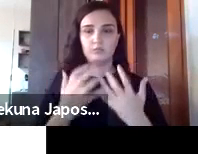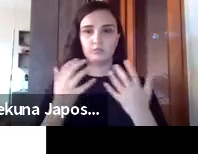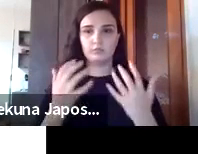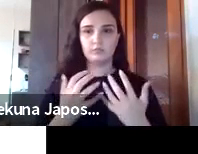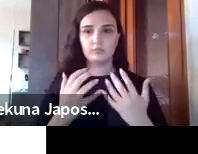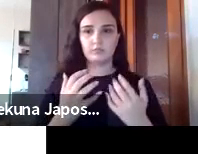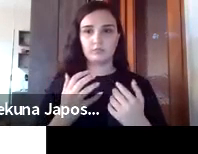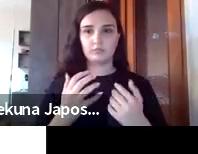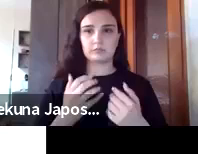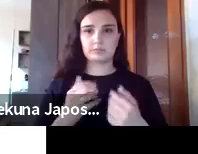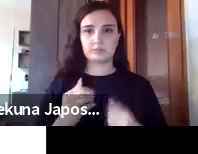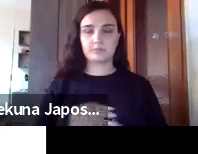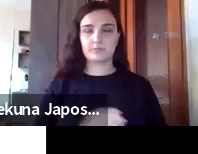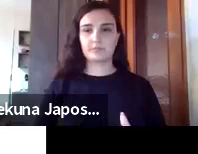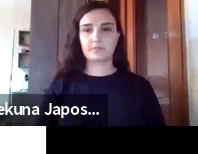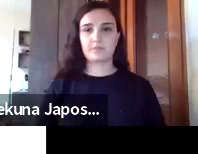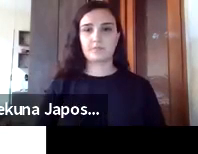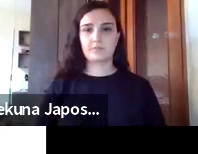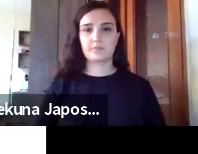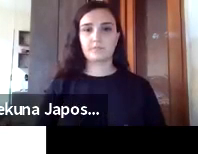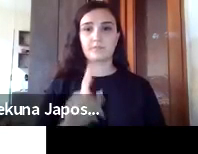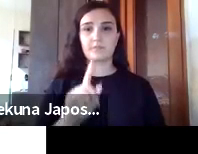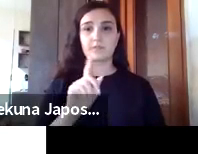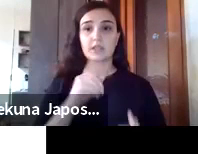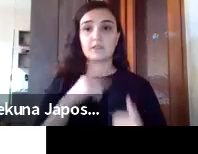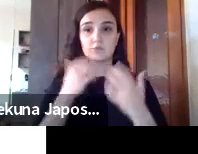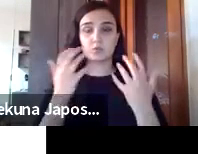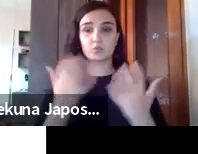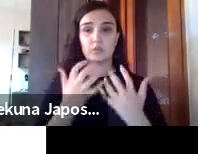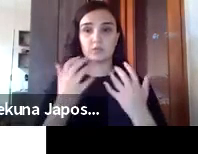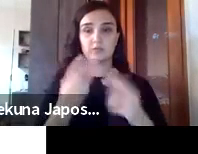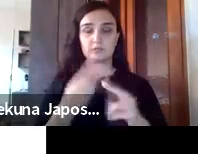რა კომპონენტებზე ზრუნავ მე? ეს არის